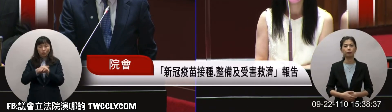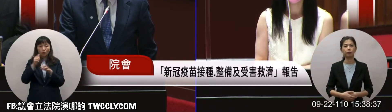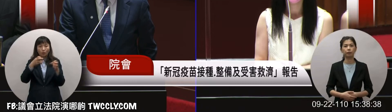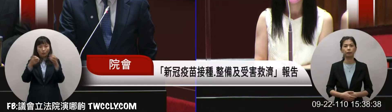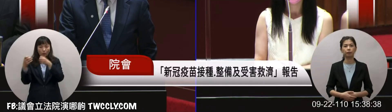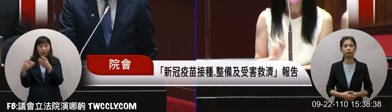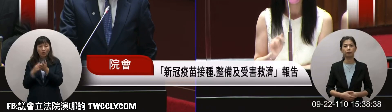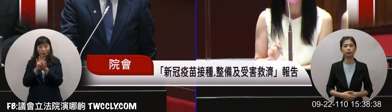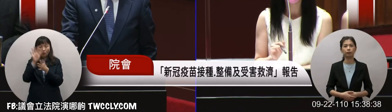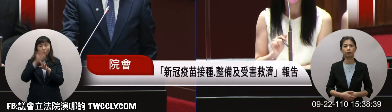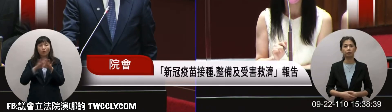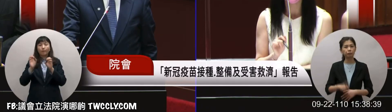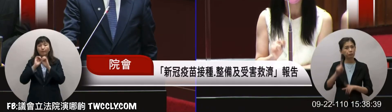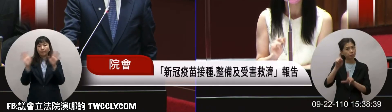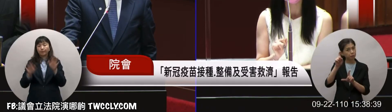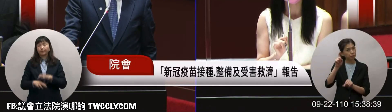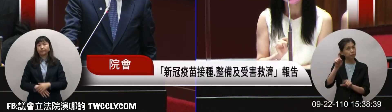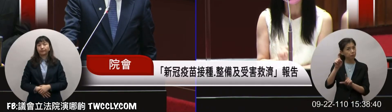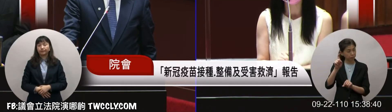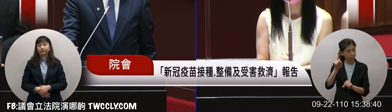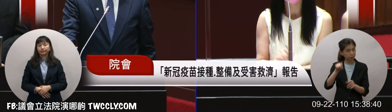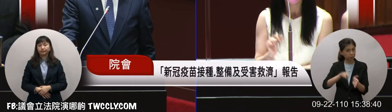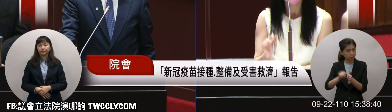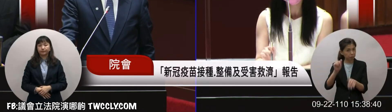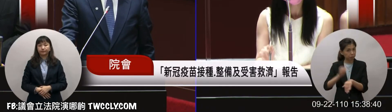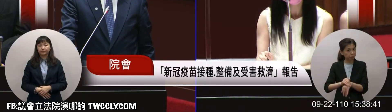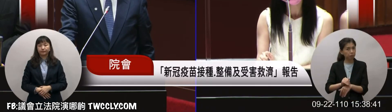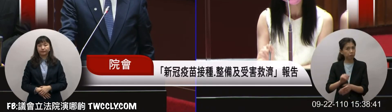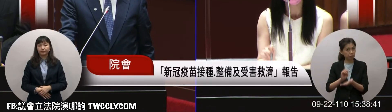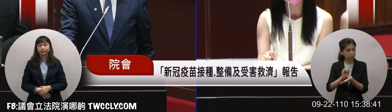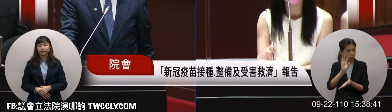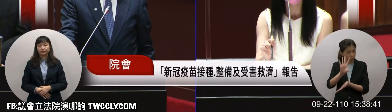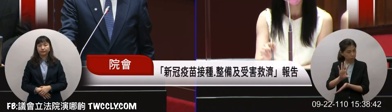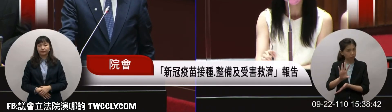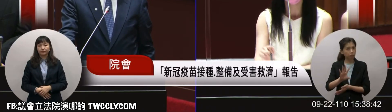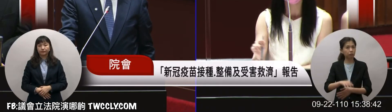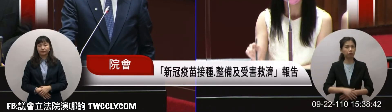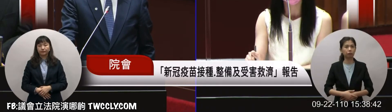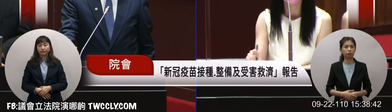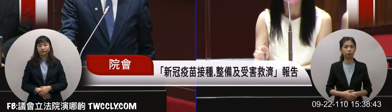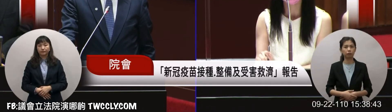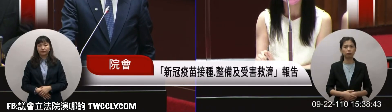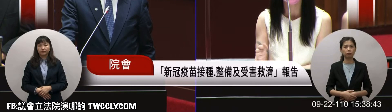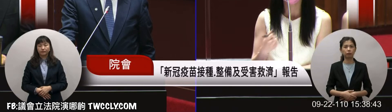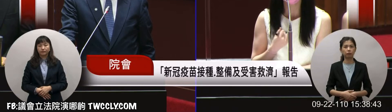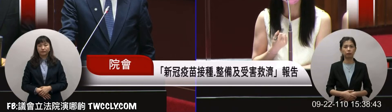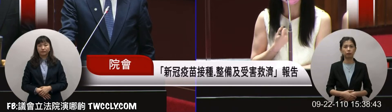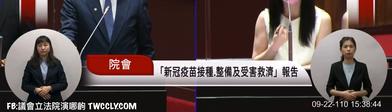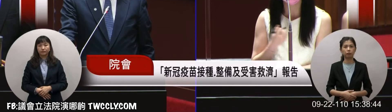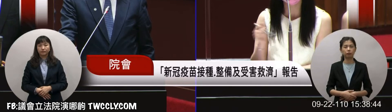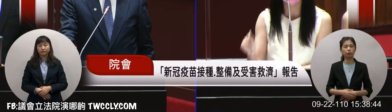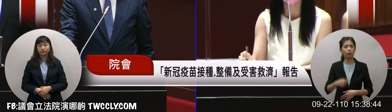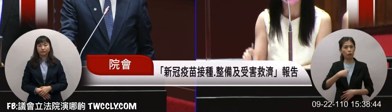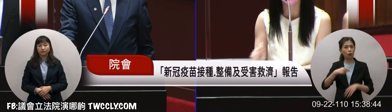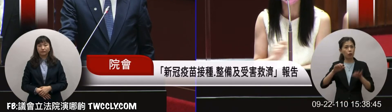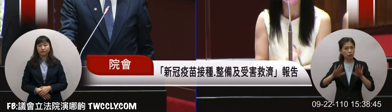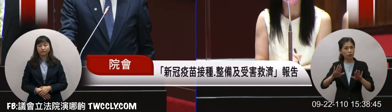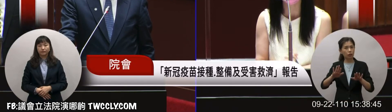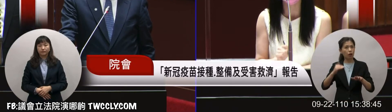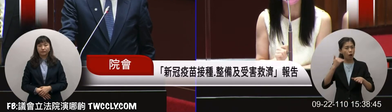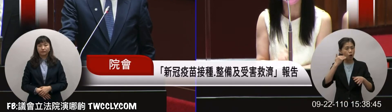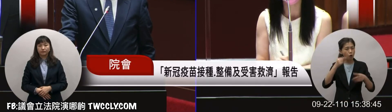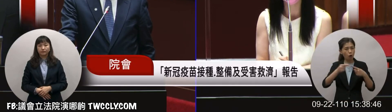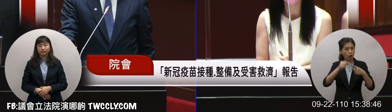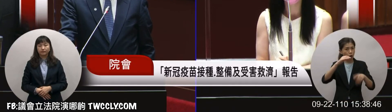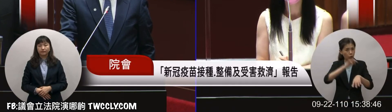会出来报告。 十月的时候会有一个专家的报告，可是这个报告只针对莫德纳混打高端，我现在是高端要混打莫德纳，